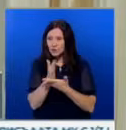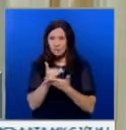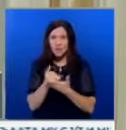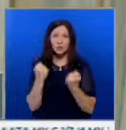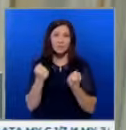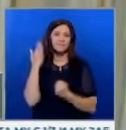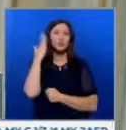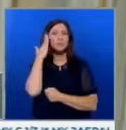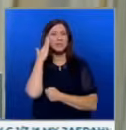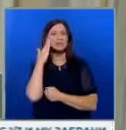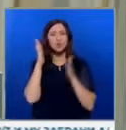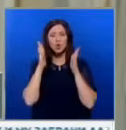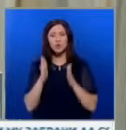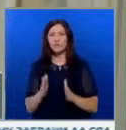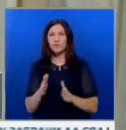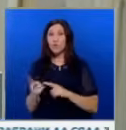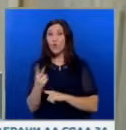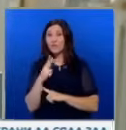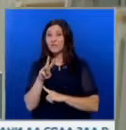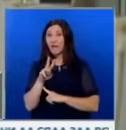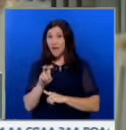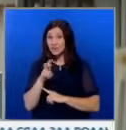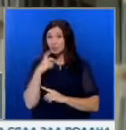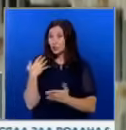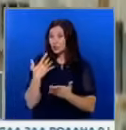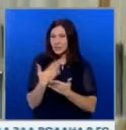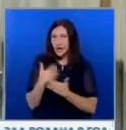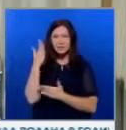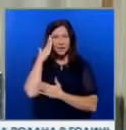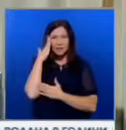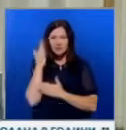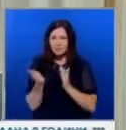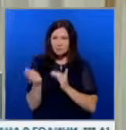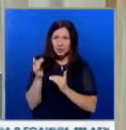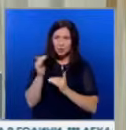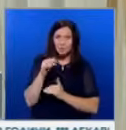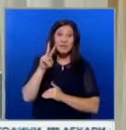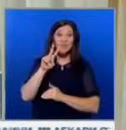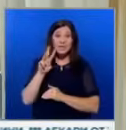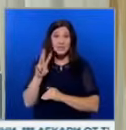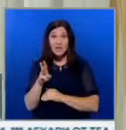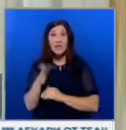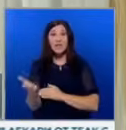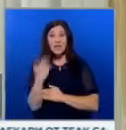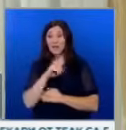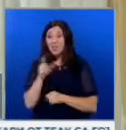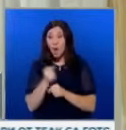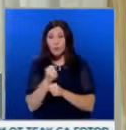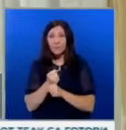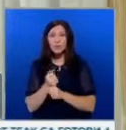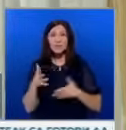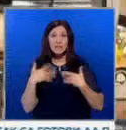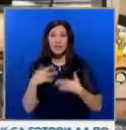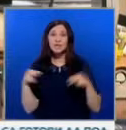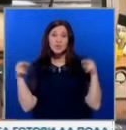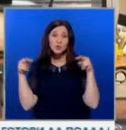от Здравното министерство са установили, че от 2020 година насам в страната са натрупани 23 000 необработени заявления за